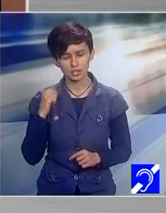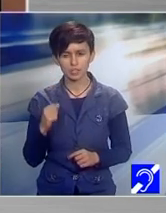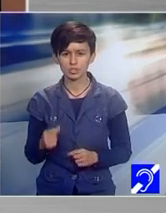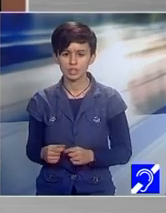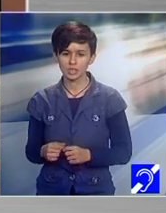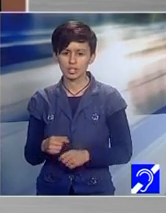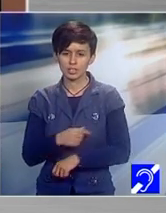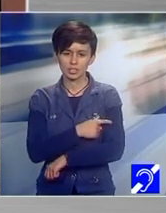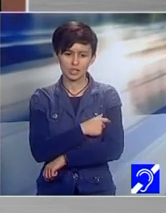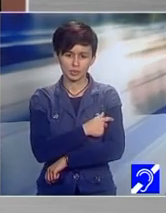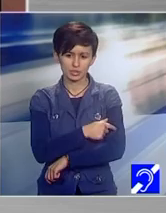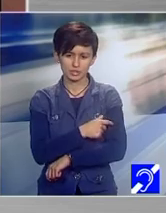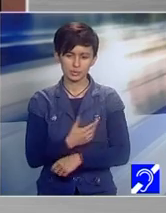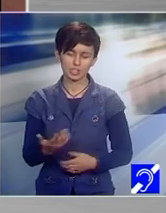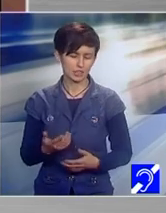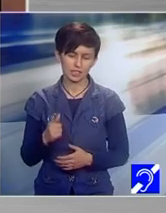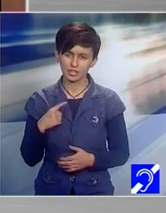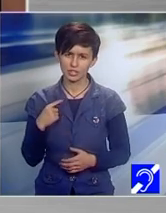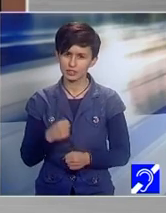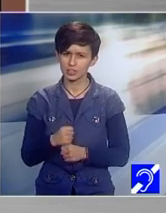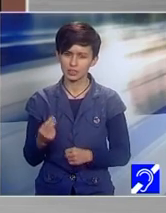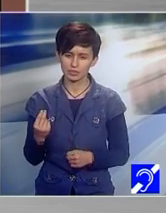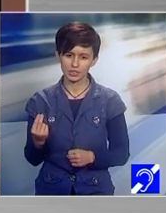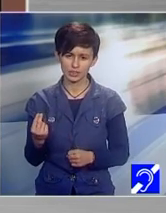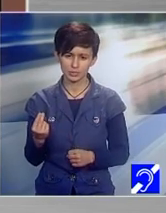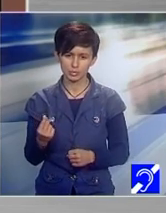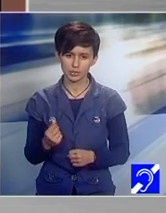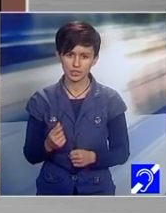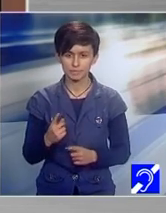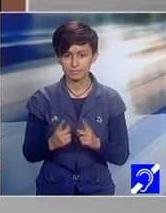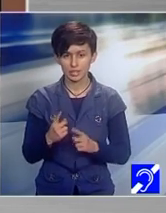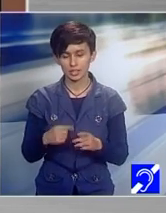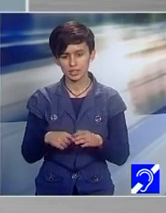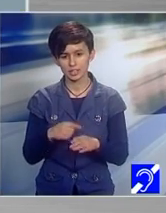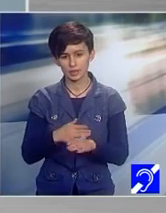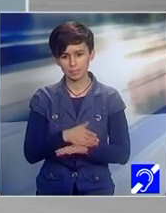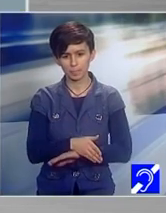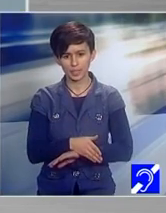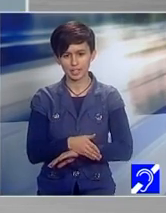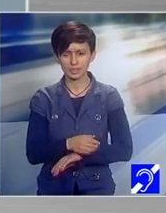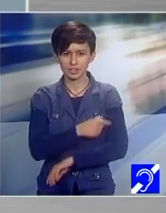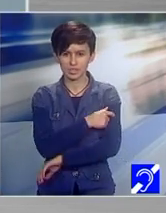în clinica respectivă, rămâi surprins. Nu uita că e jurnalist, da?